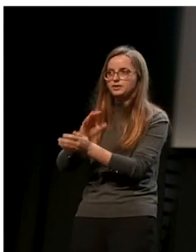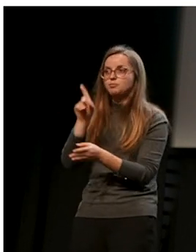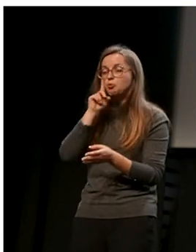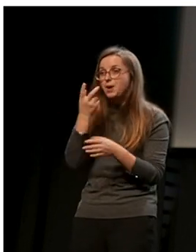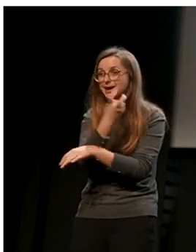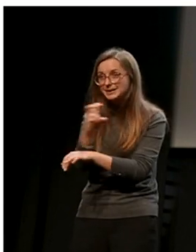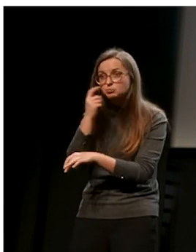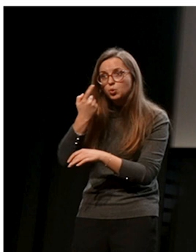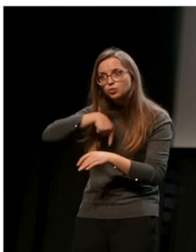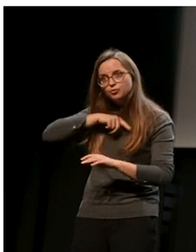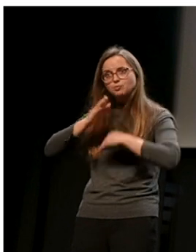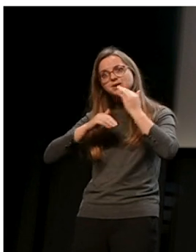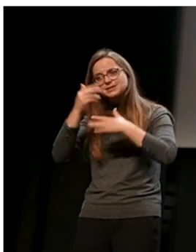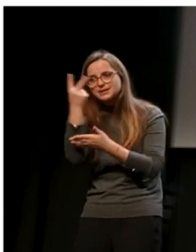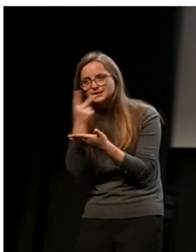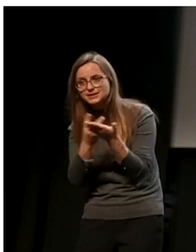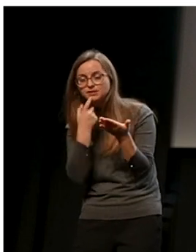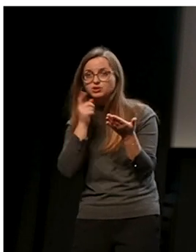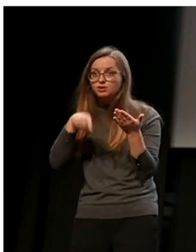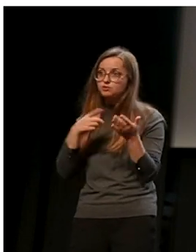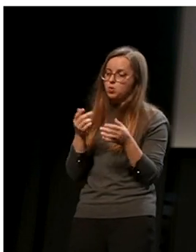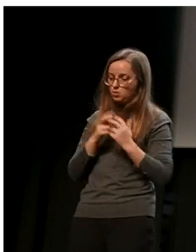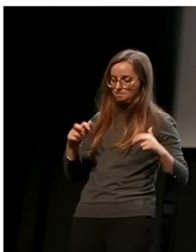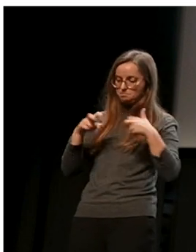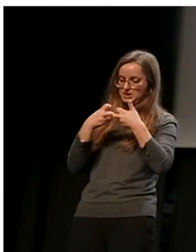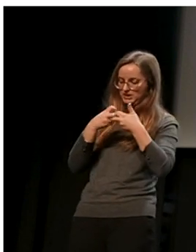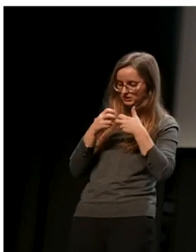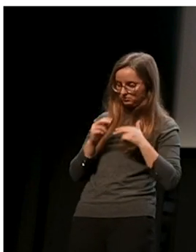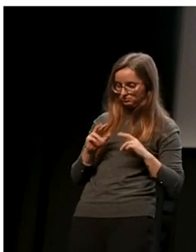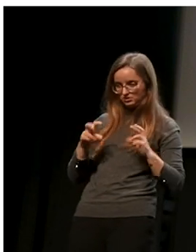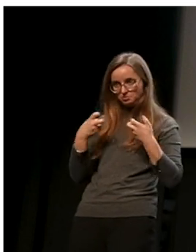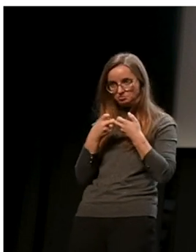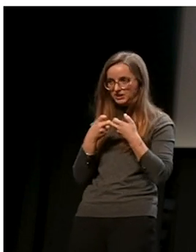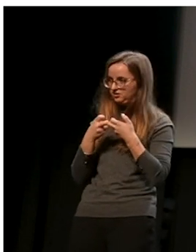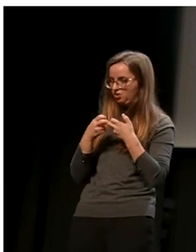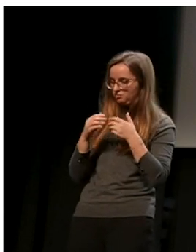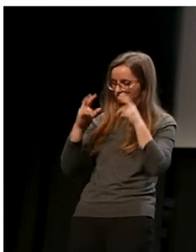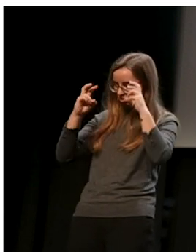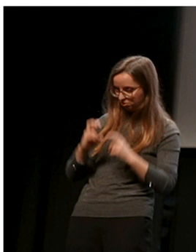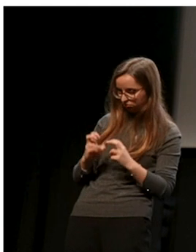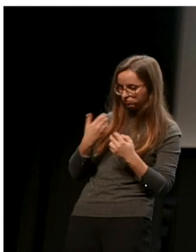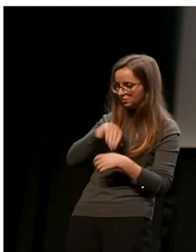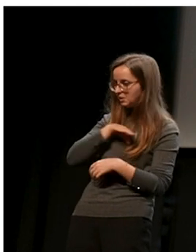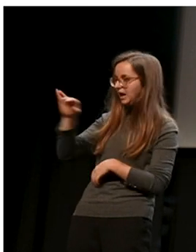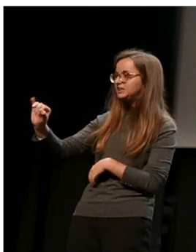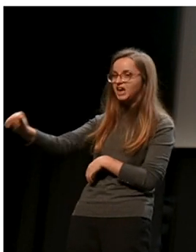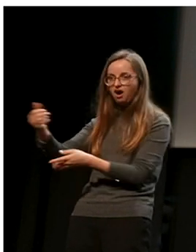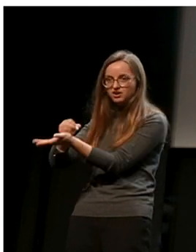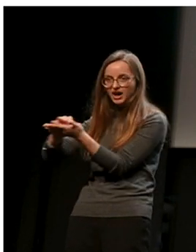c'est que nous, illustrateurs, il va falloir qu'on s'aligne, qu'on aligne nos prix contre une concurrence déloyale. Nous, on a